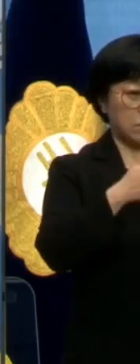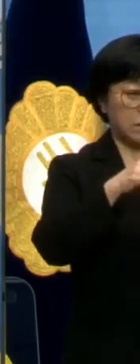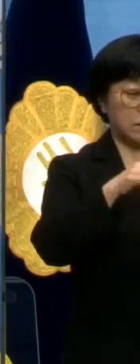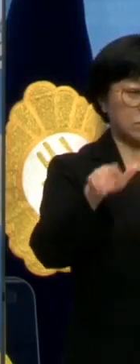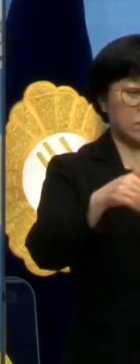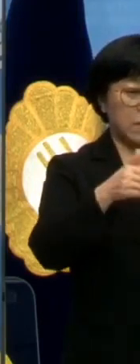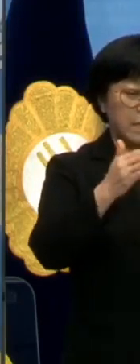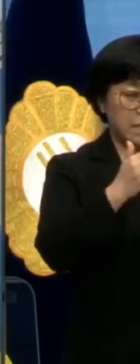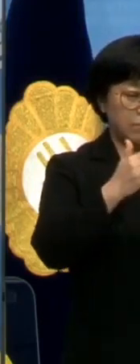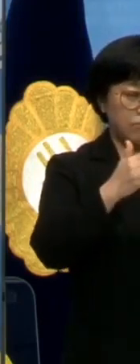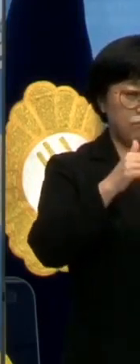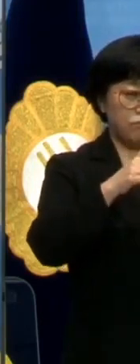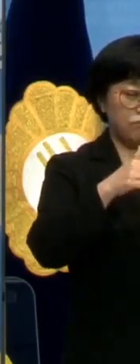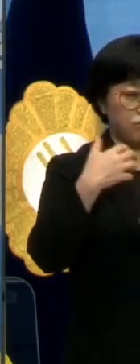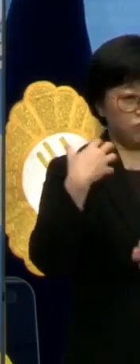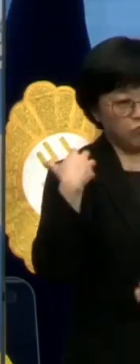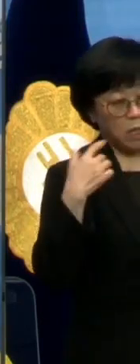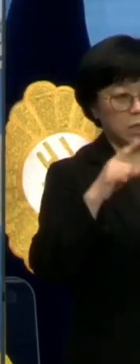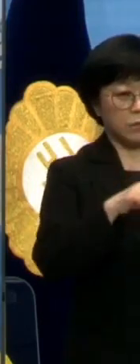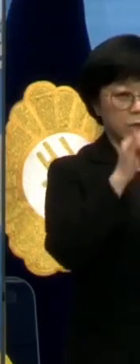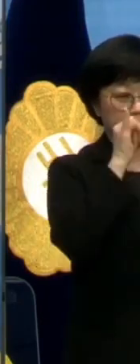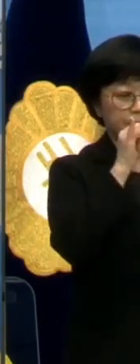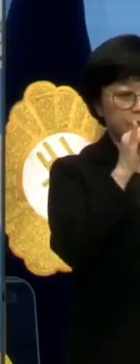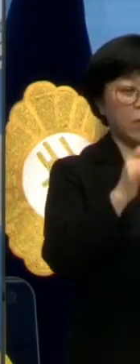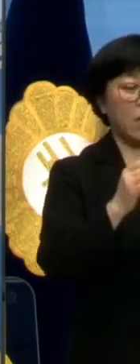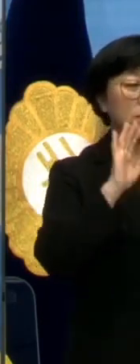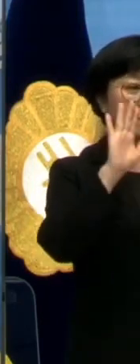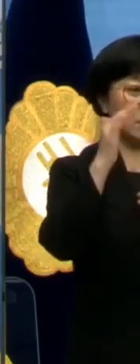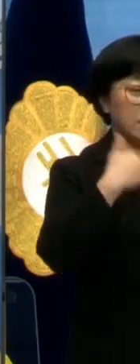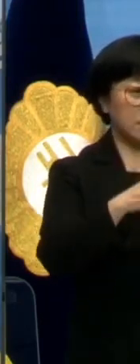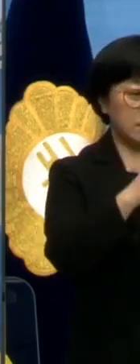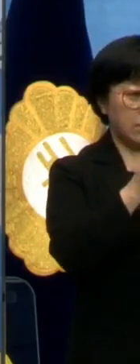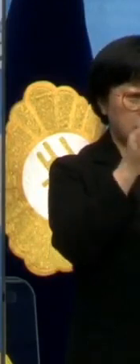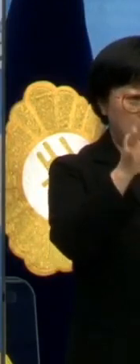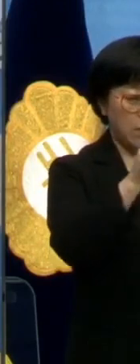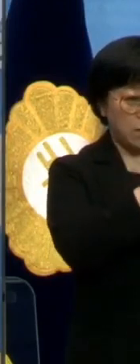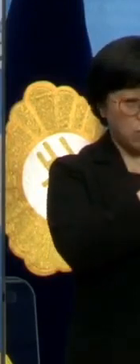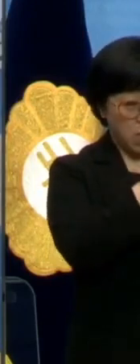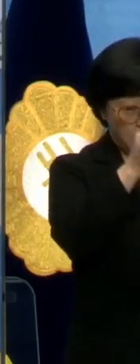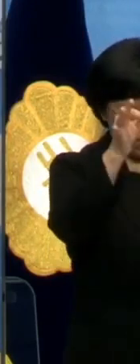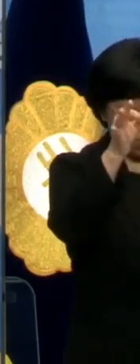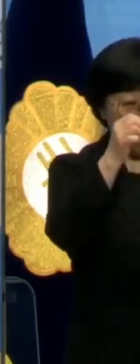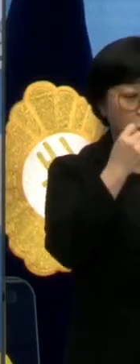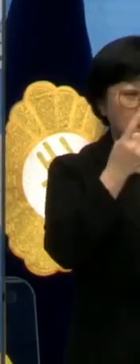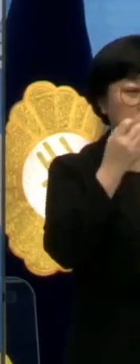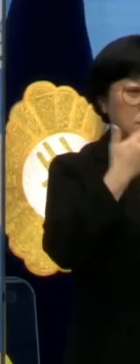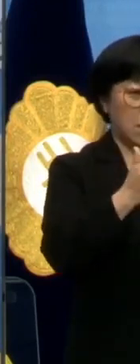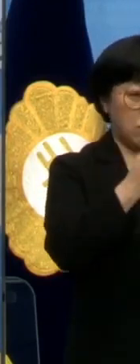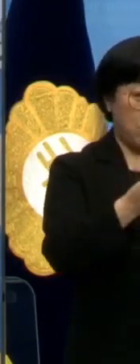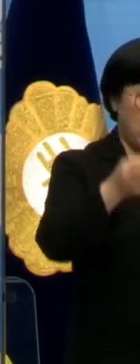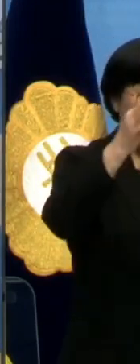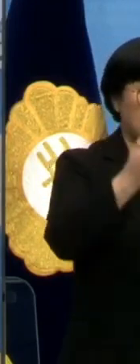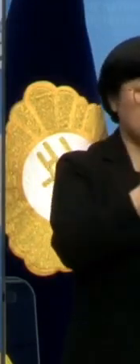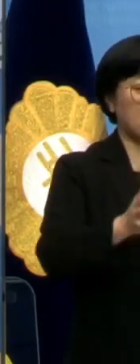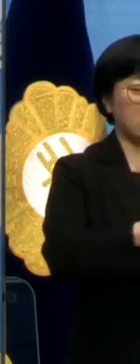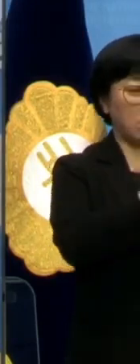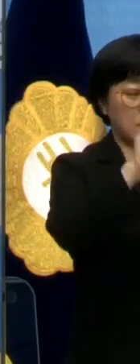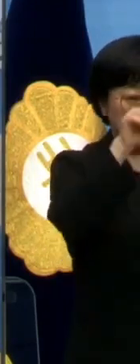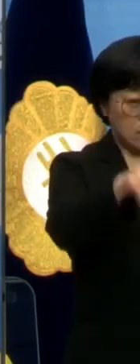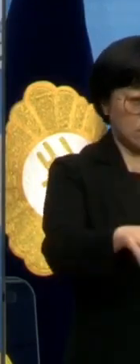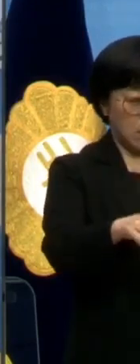주거비 부담을 감수하고 있습니다. 최근 주택가격과 임대료는 가파르게 상승하고 있는 반면에 경기침체,